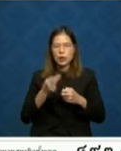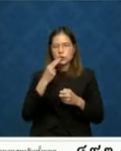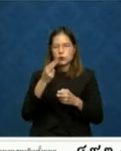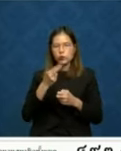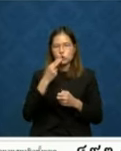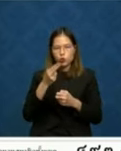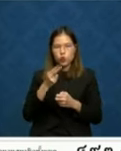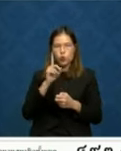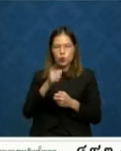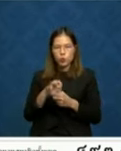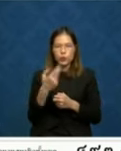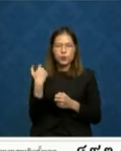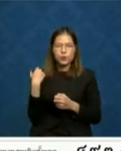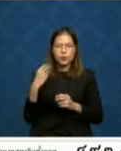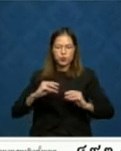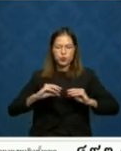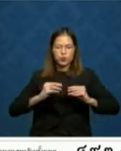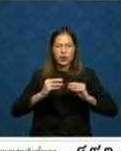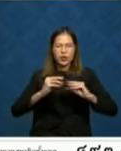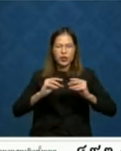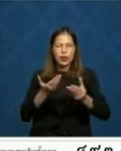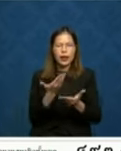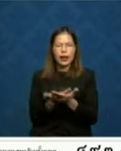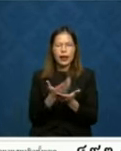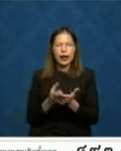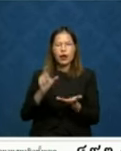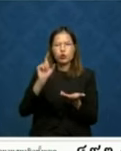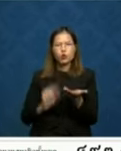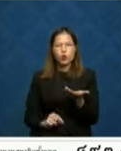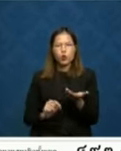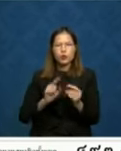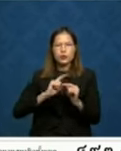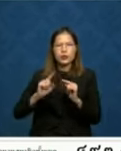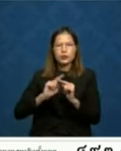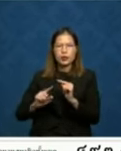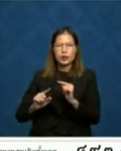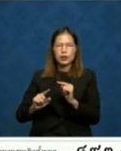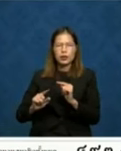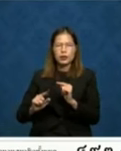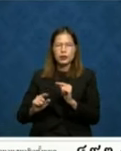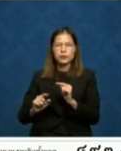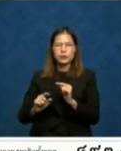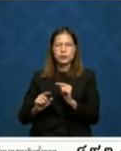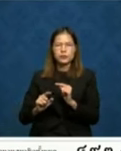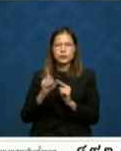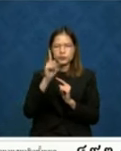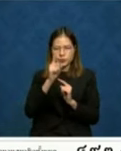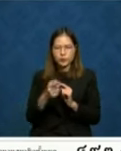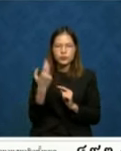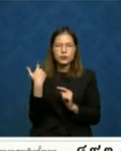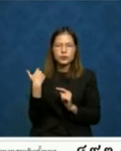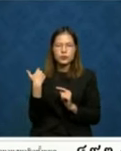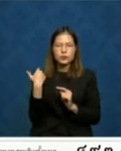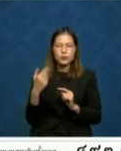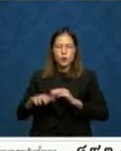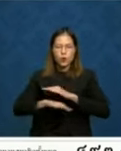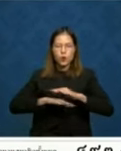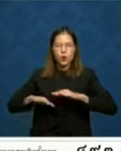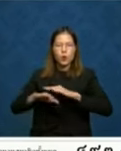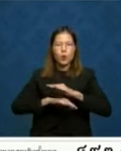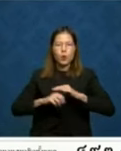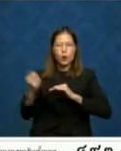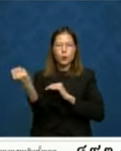และยาเส้นราคาตกต่ำค่ะอย่างไรก็ตามค่ะดิฉันเองได้นำเสนอข้อมูล5